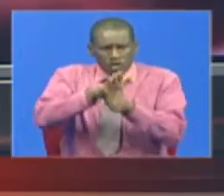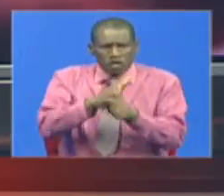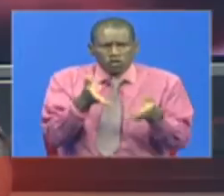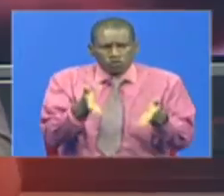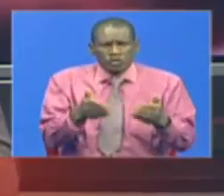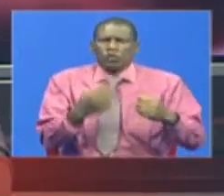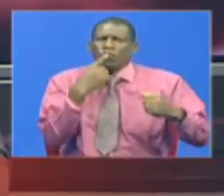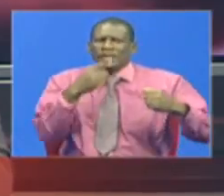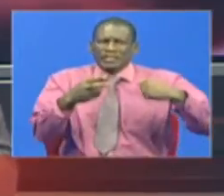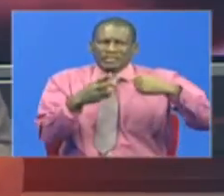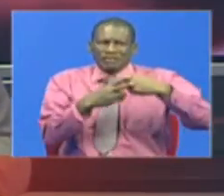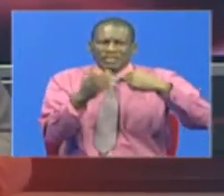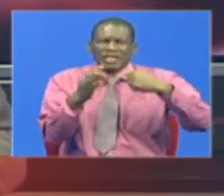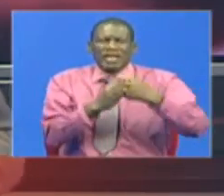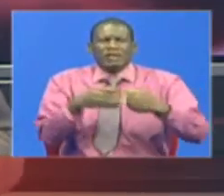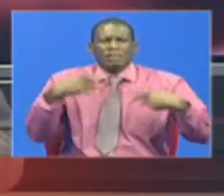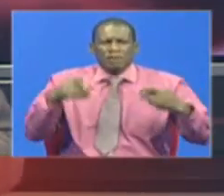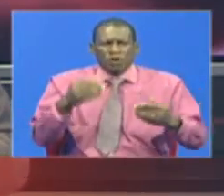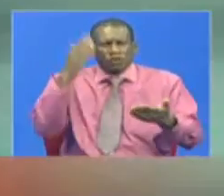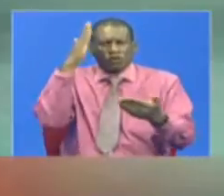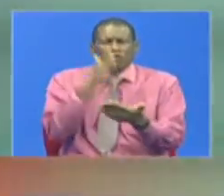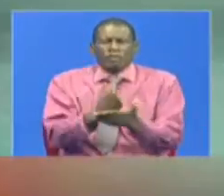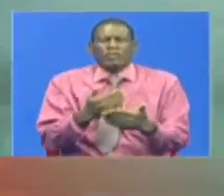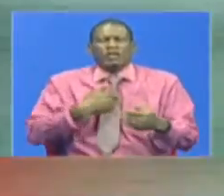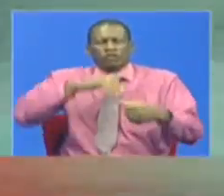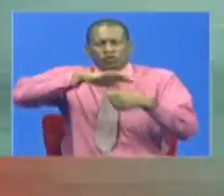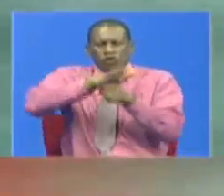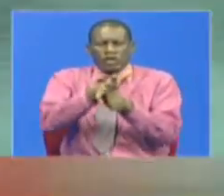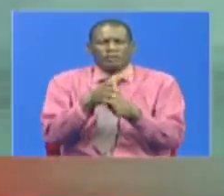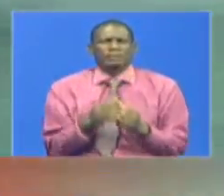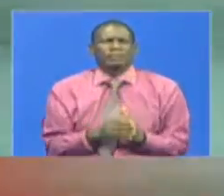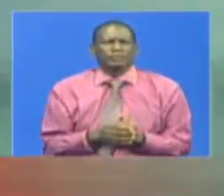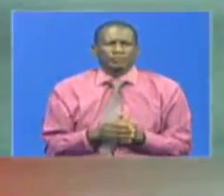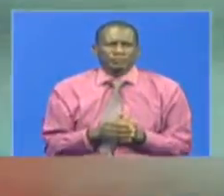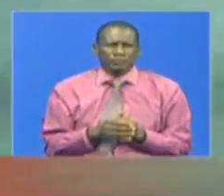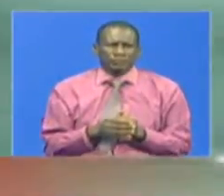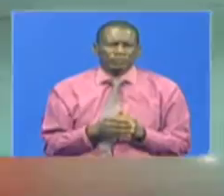virusi. Leila Mohamed ana maelezo zaidi.